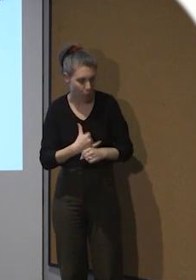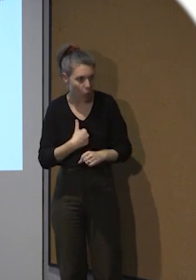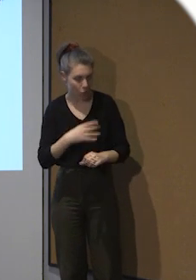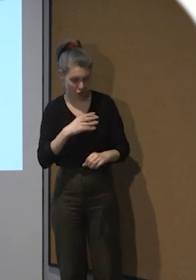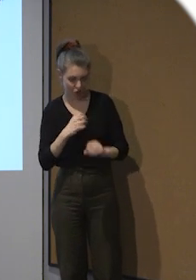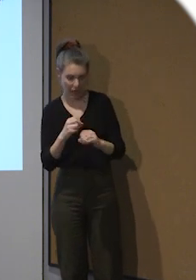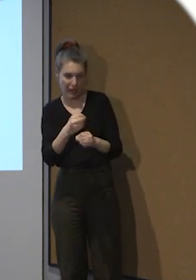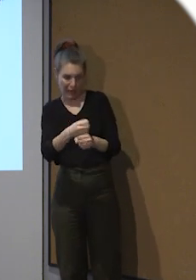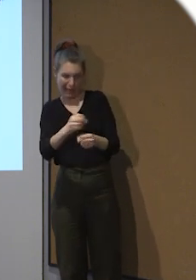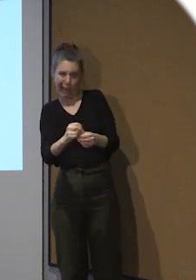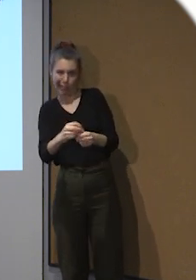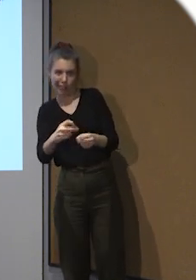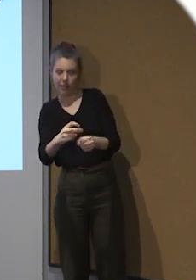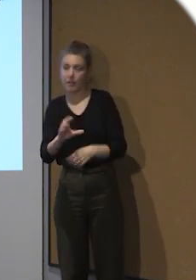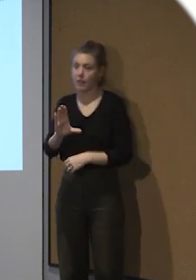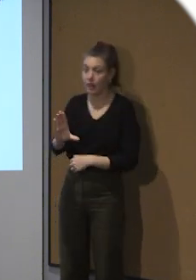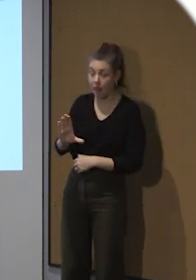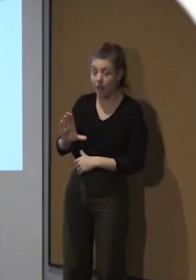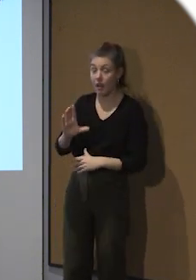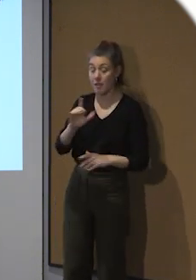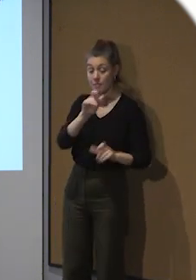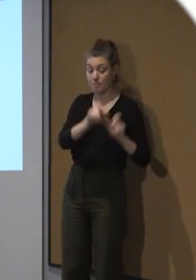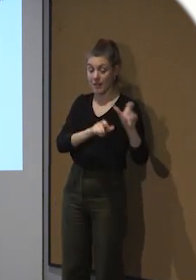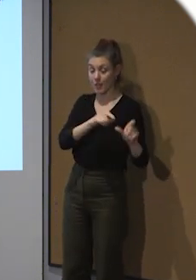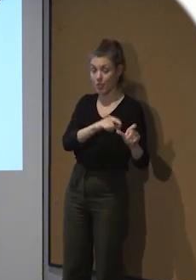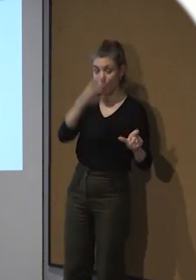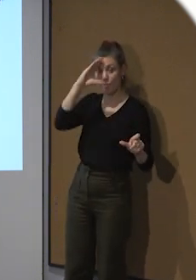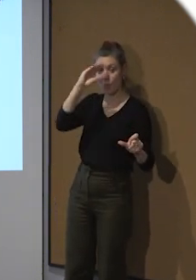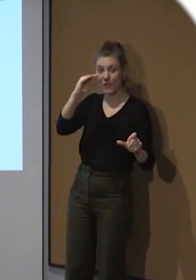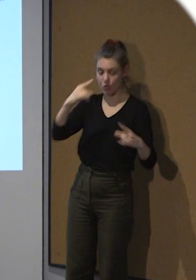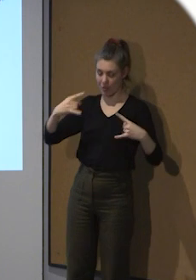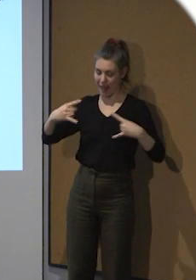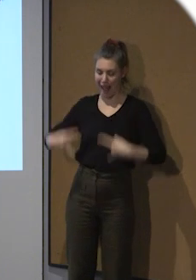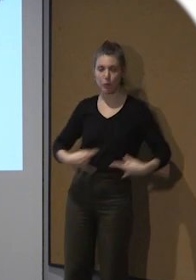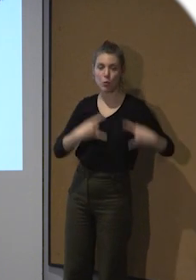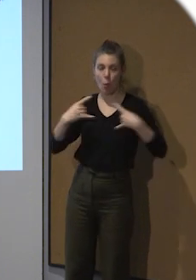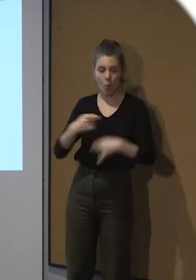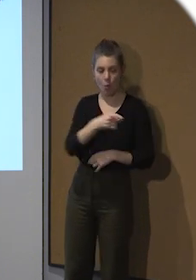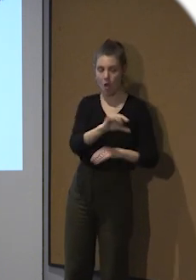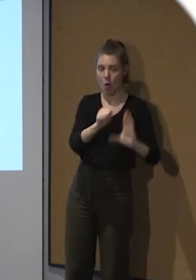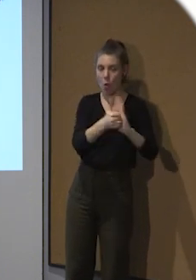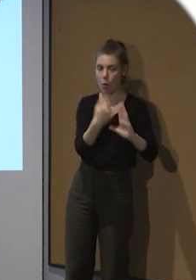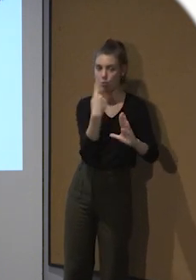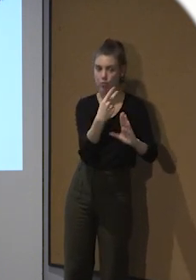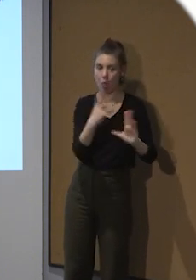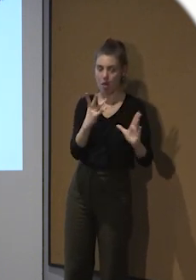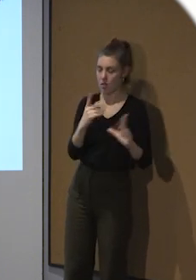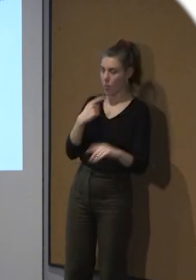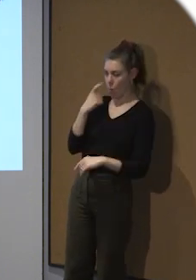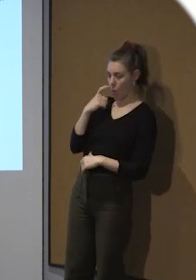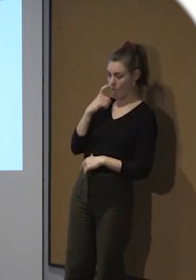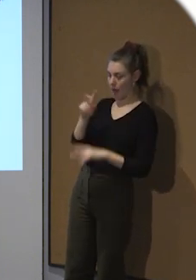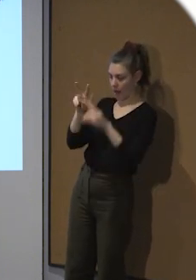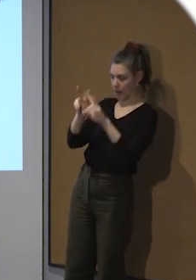par les radiologues. Alors, le radiologue, à l'imagerie, son but, il est descriptif. Il dit le mur est rouge, il